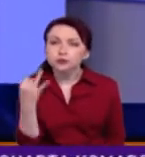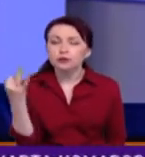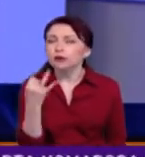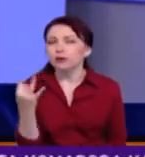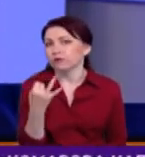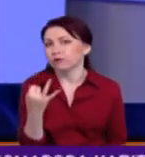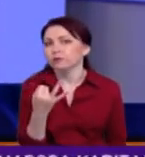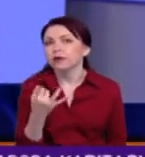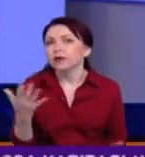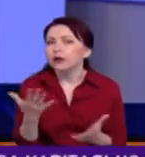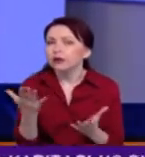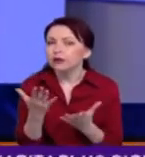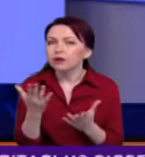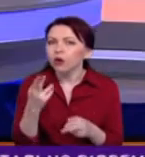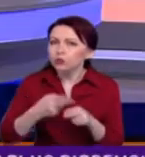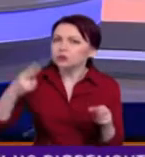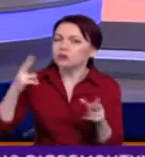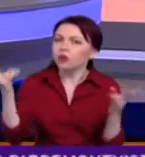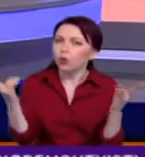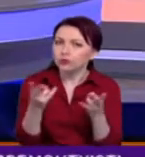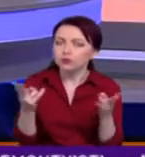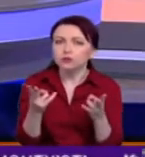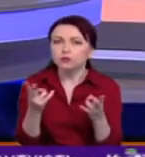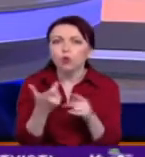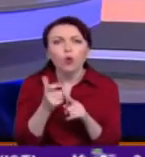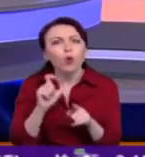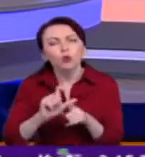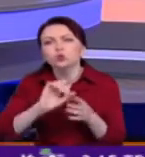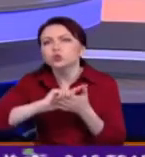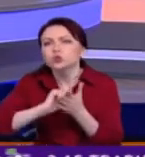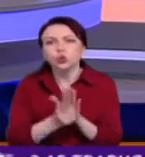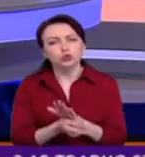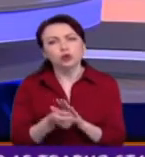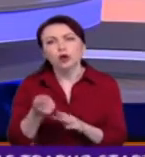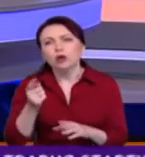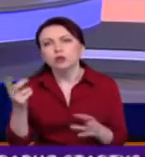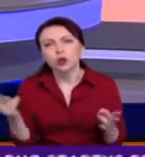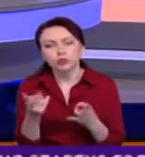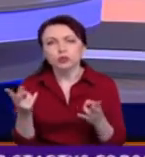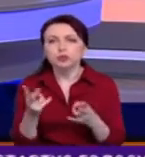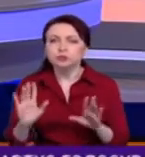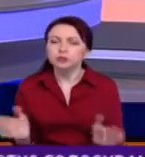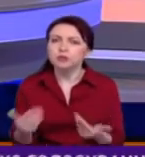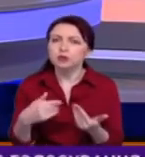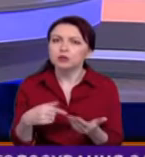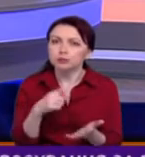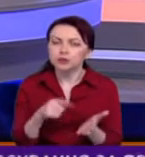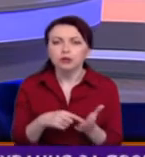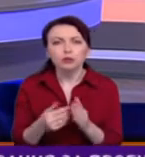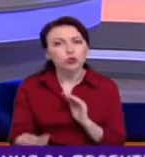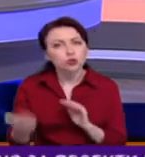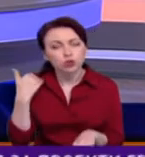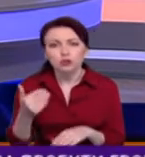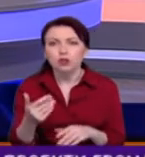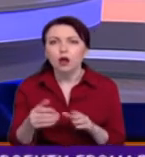яка така гостра необхідність зараз взагалі вести і піднімати питання про дочасні парламентські